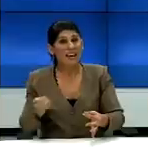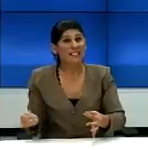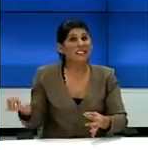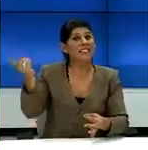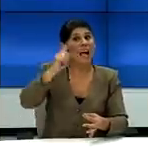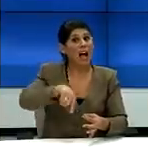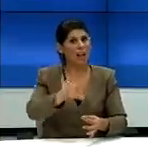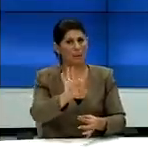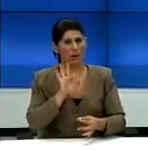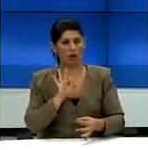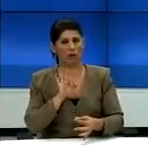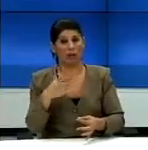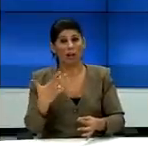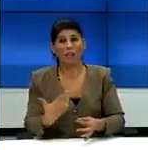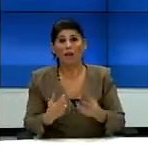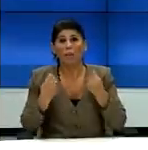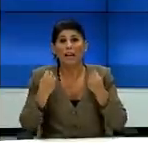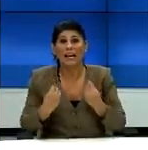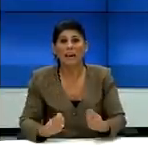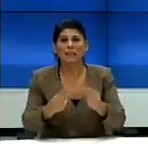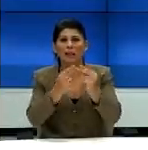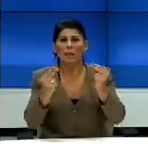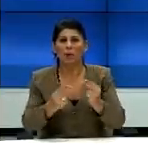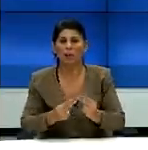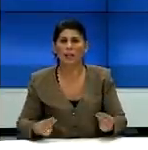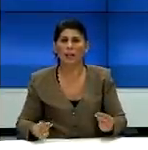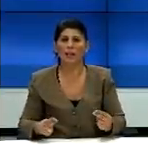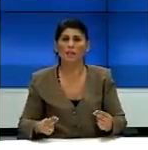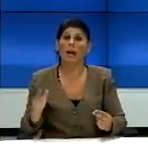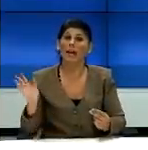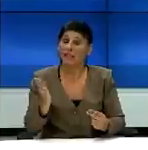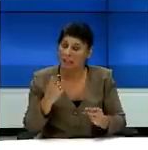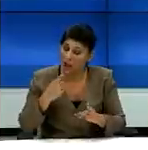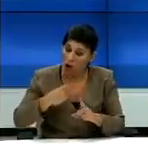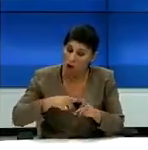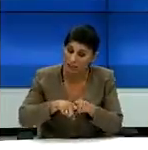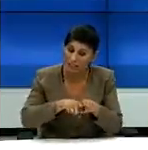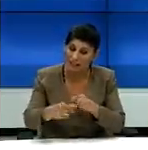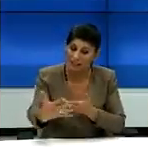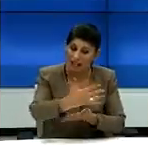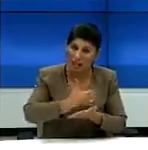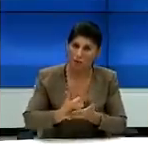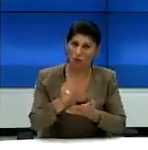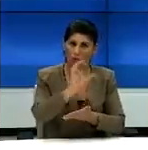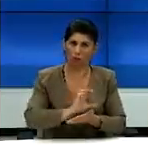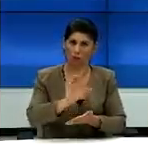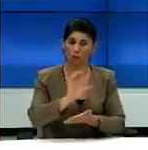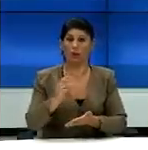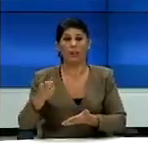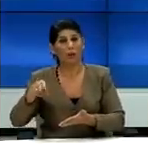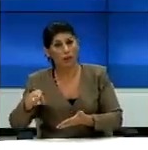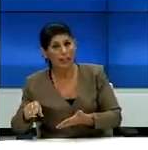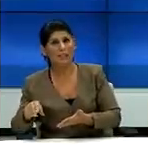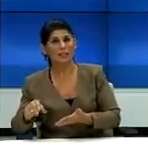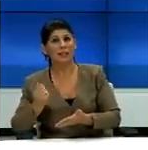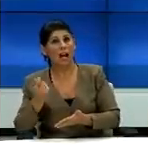επιλογή, θα είχαμε πολύ καλύτερα αποτελέσματα και σε ό,τι αφορά τα έσοδα, τον τουρισμό, και σε ό,τι αφορά τον